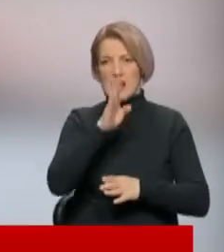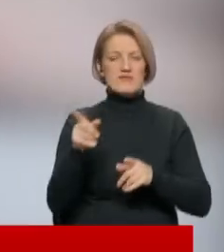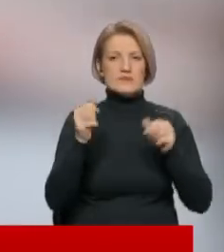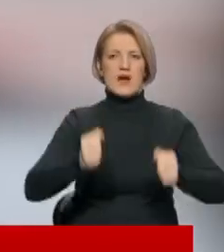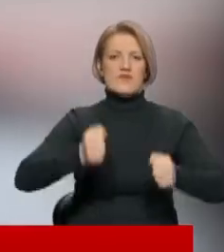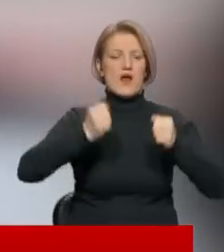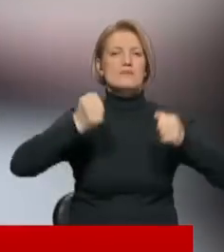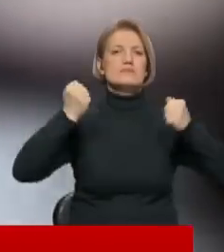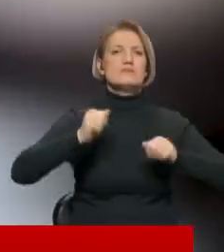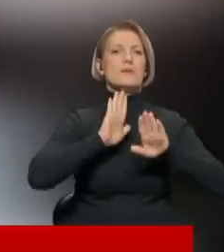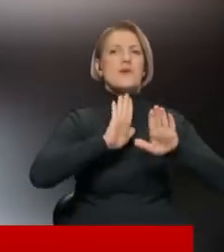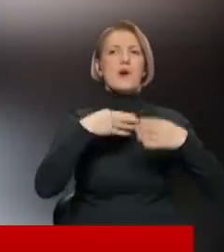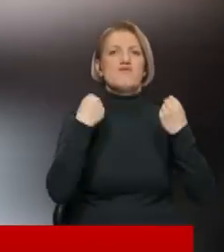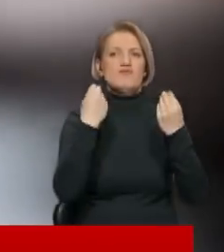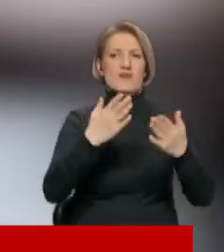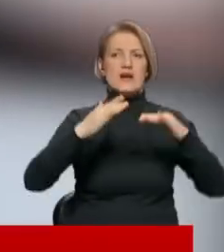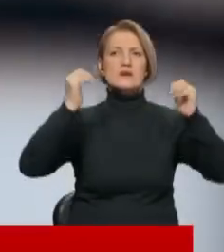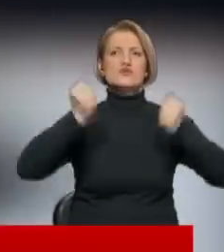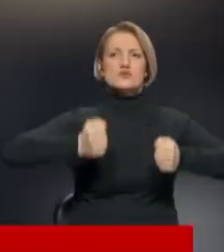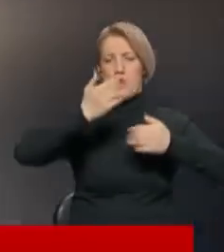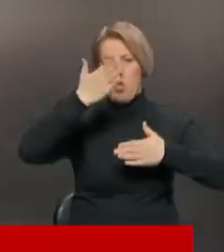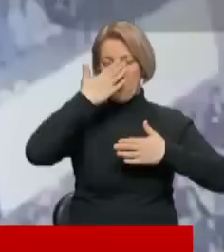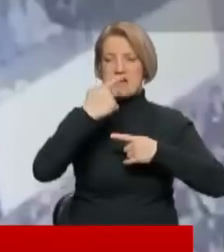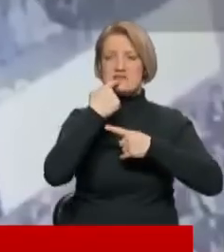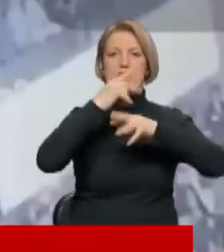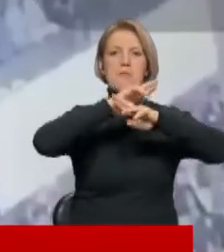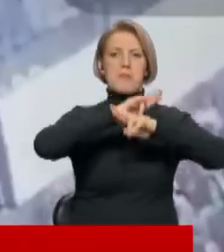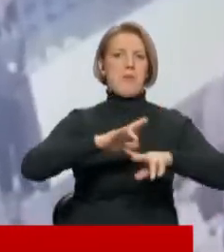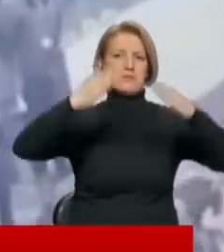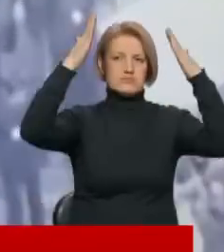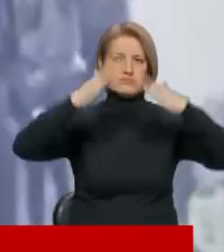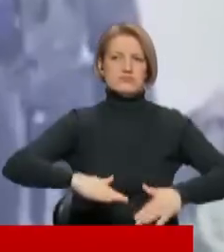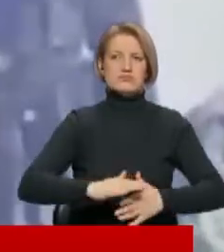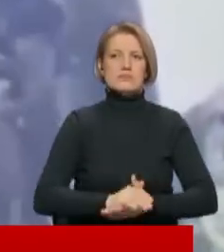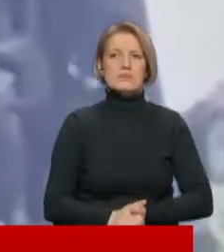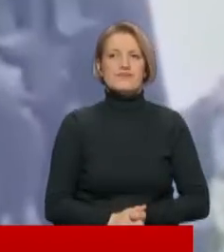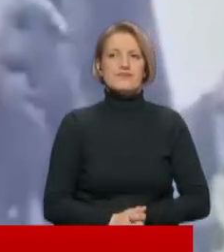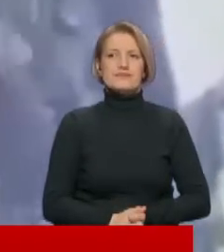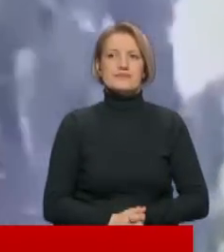takımlarını coşkuyla desteklerken tribünün önündeki Demir bariyer çöktü